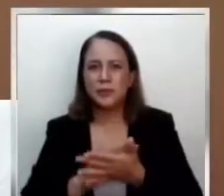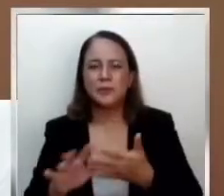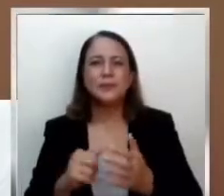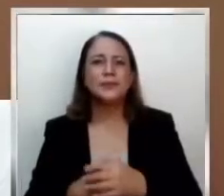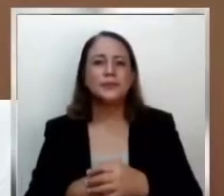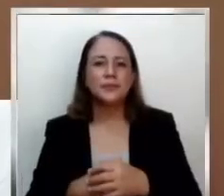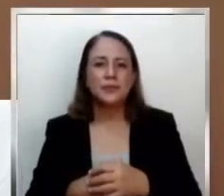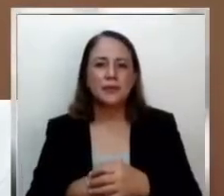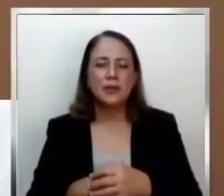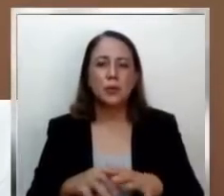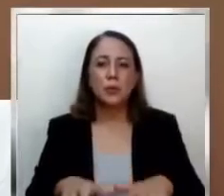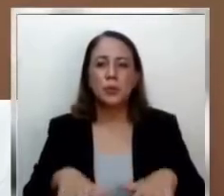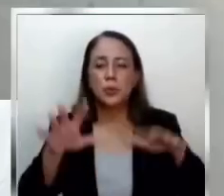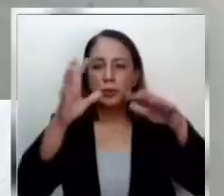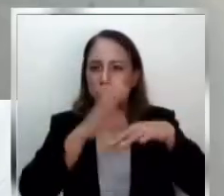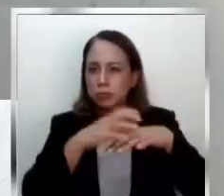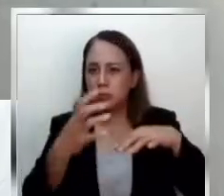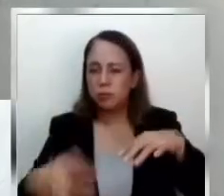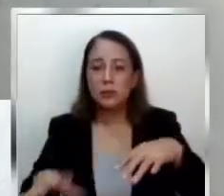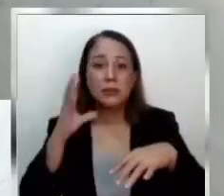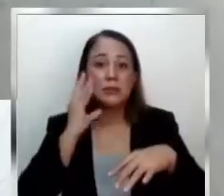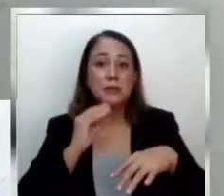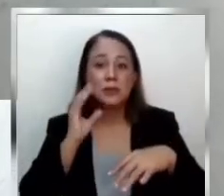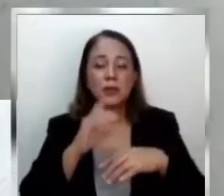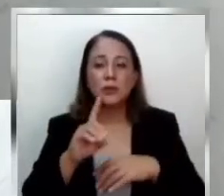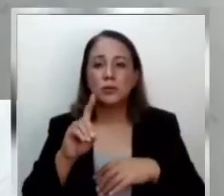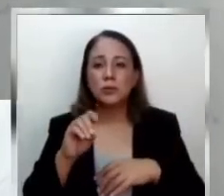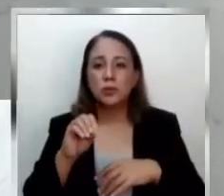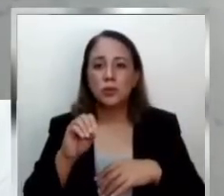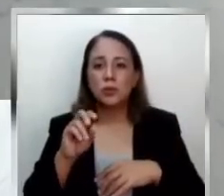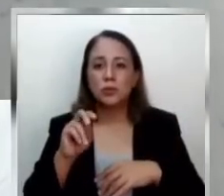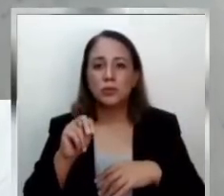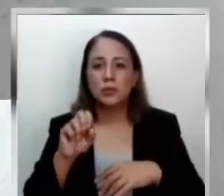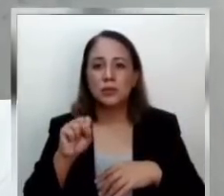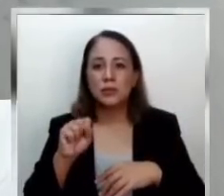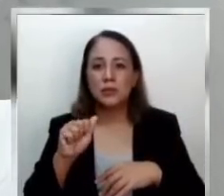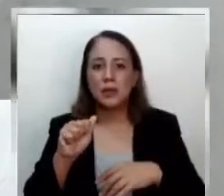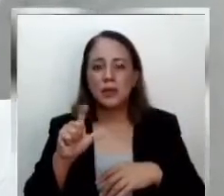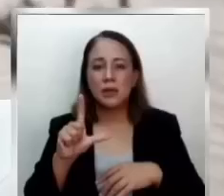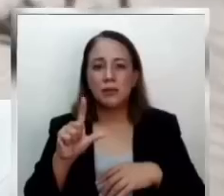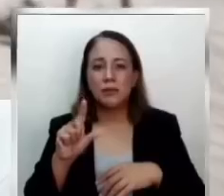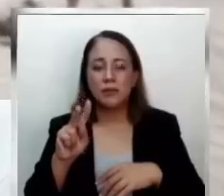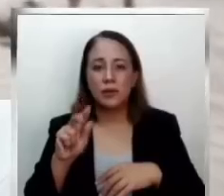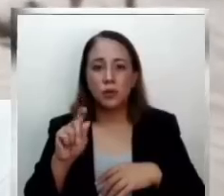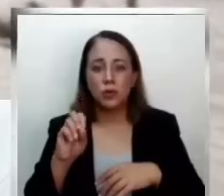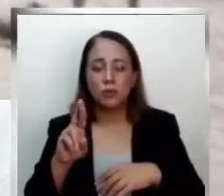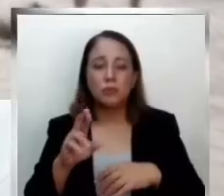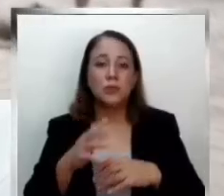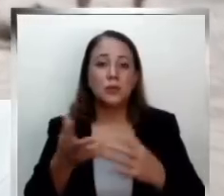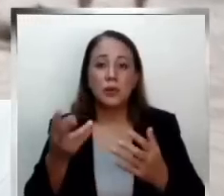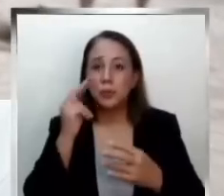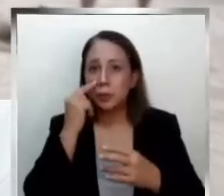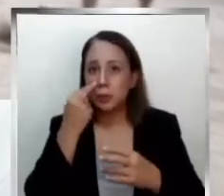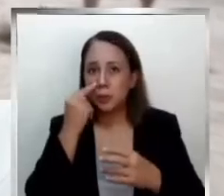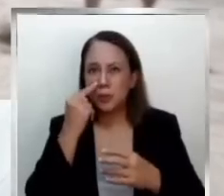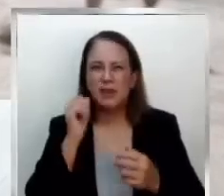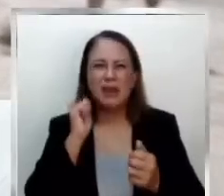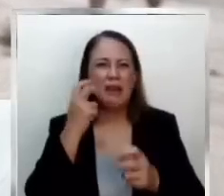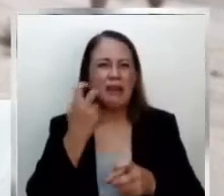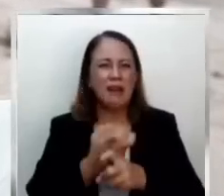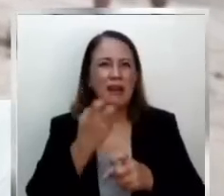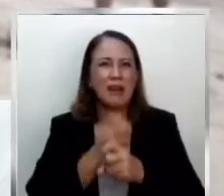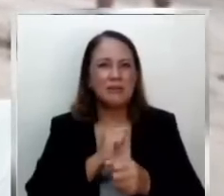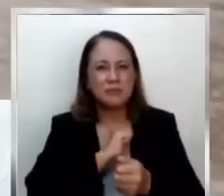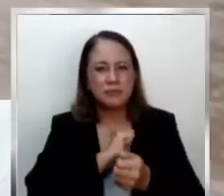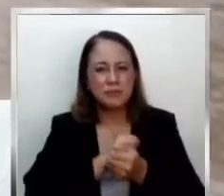at landslide din ang naranasan sa Don Salvador Benedicto sa Negros Occidental. Pahirapan ang pagdaan ng mga motorista dahil